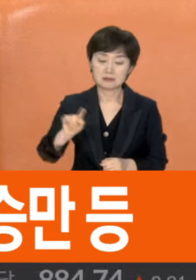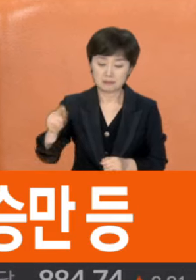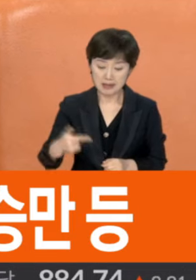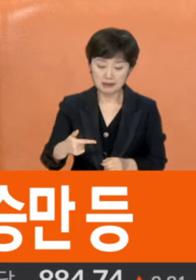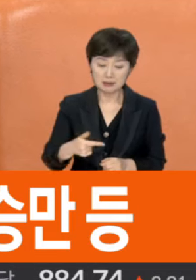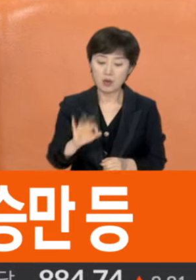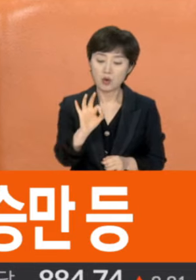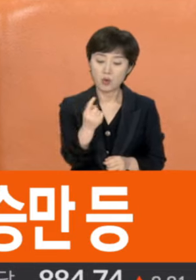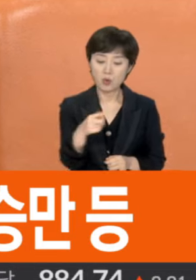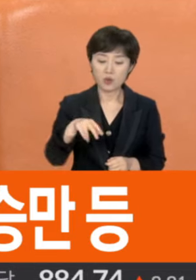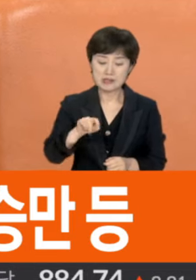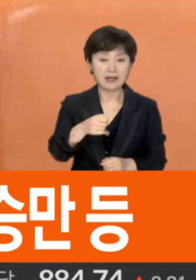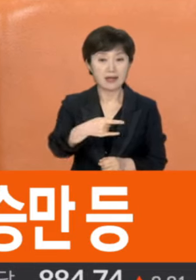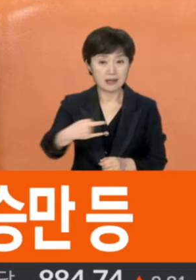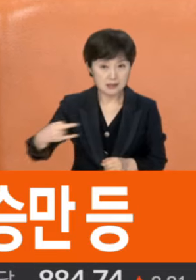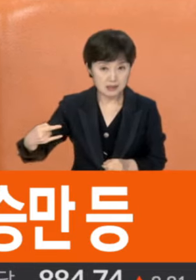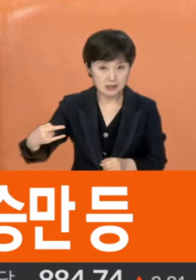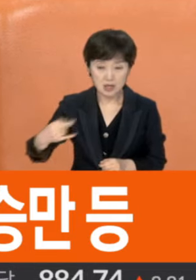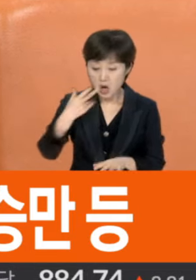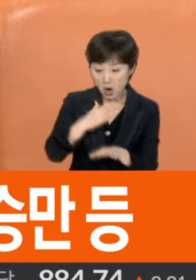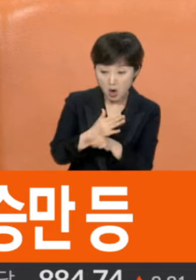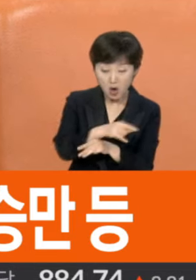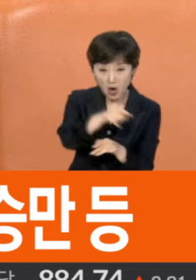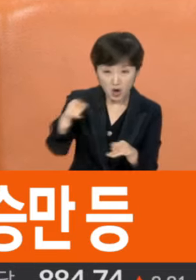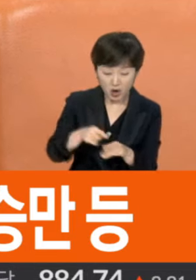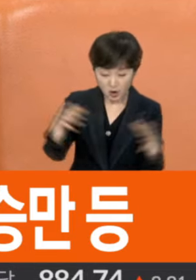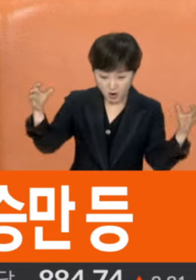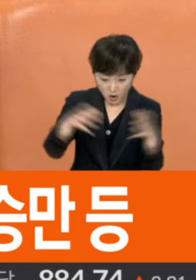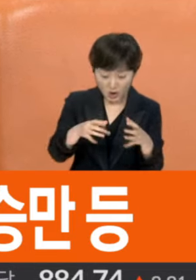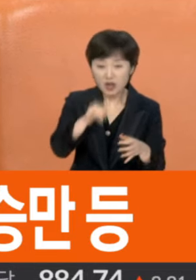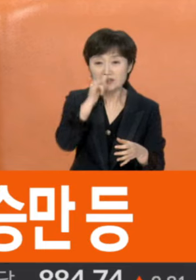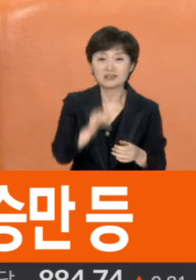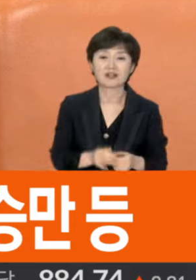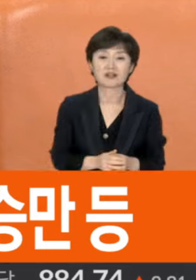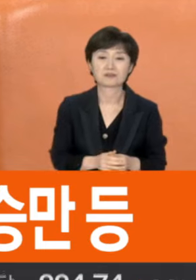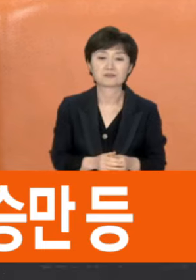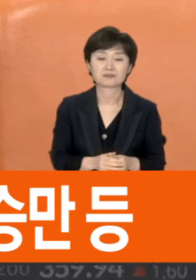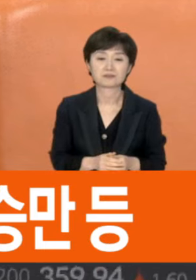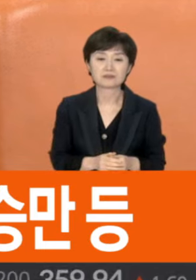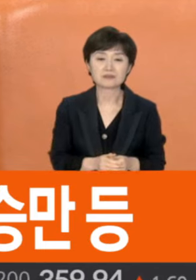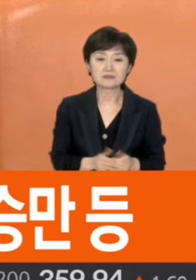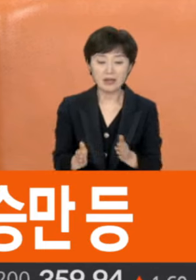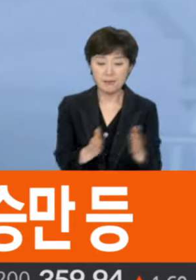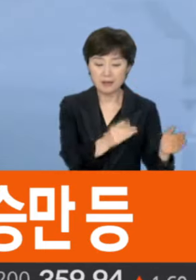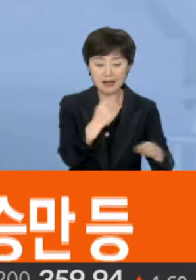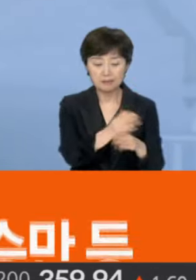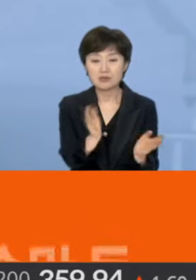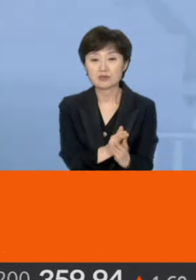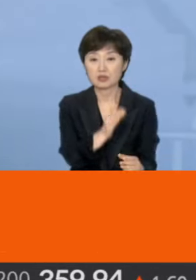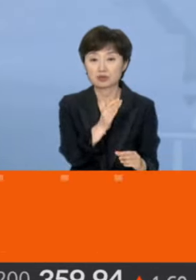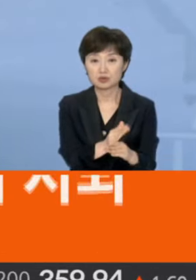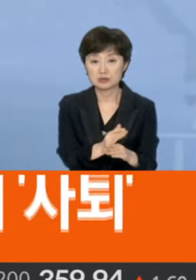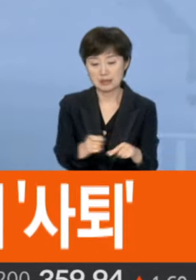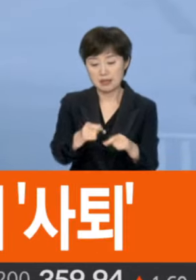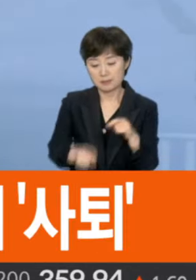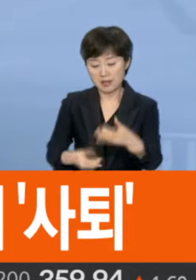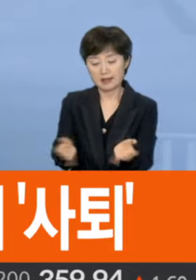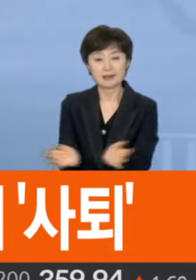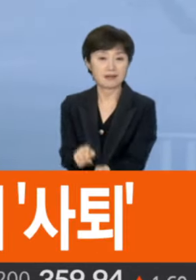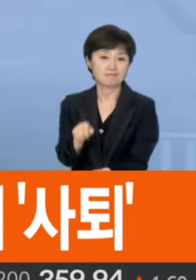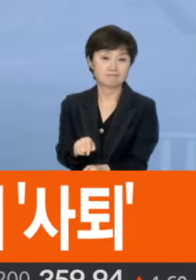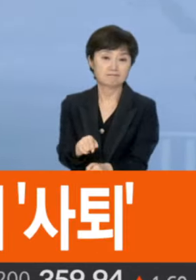전 소상공인연합회 회장, 코미디언 서승만 씨 등이 이름을 올렸습니다. 한편 민주당 주도